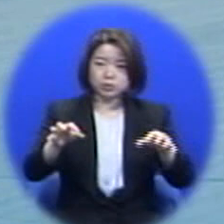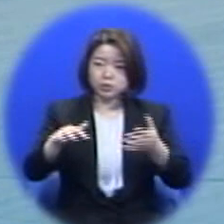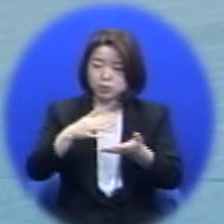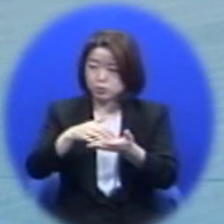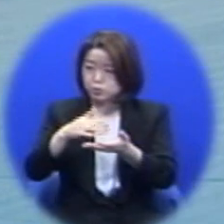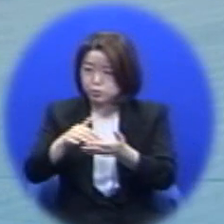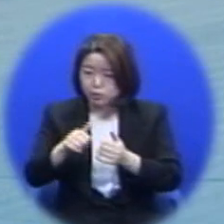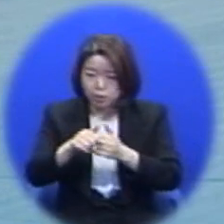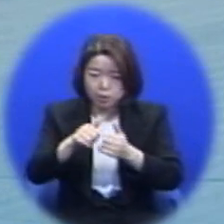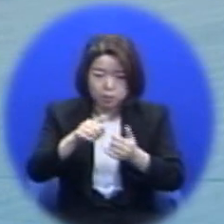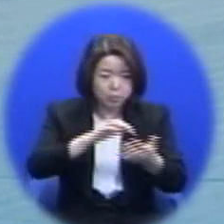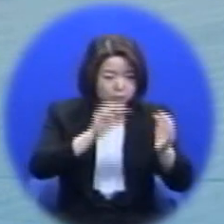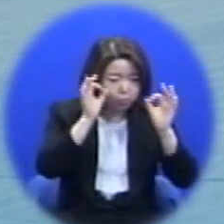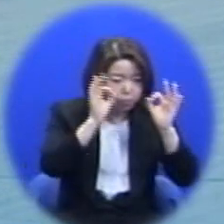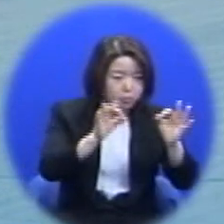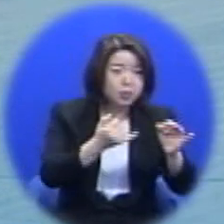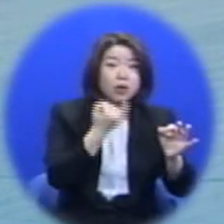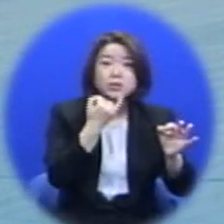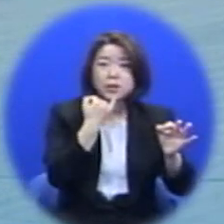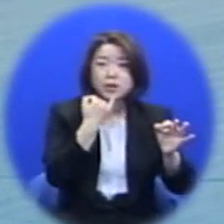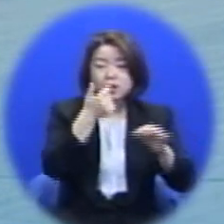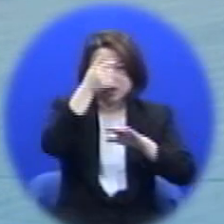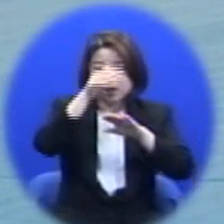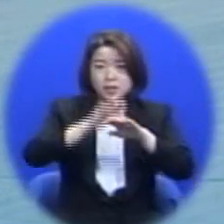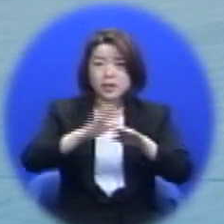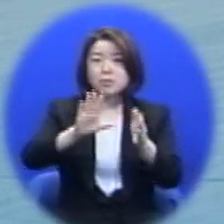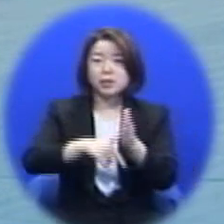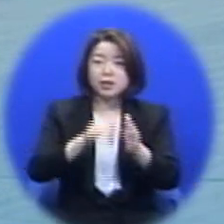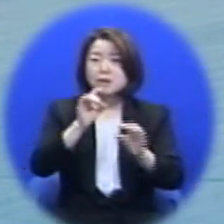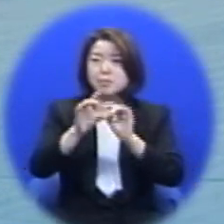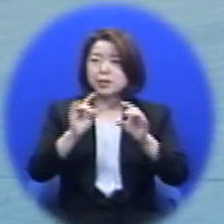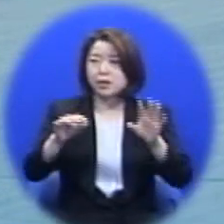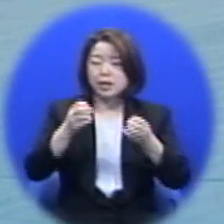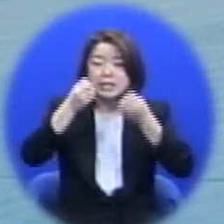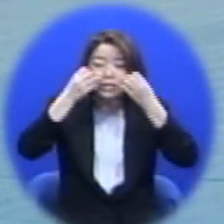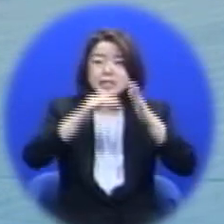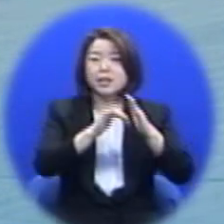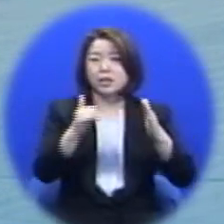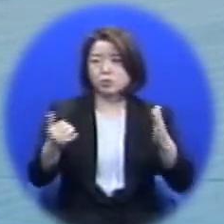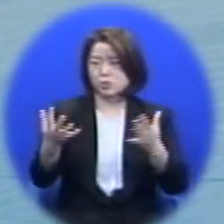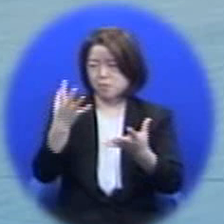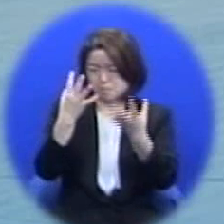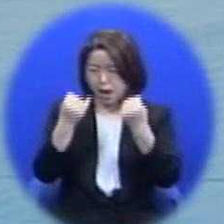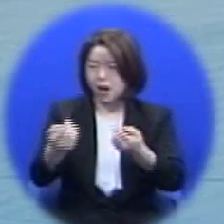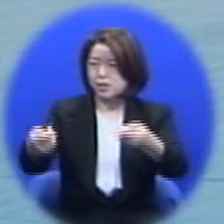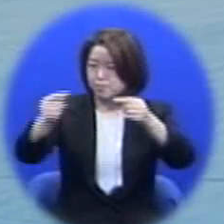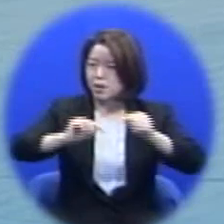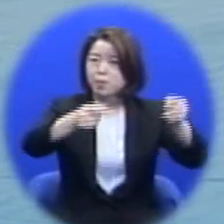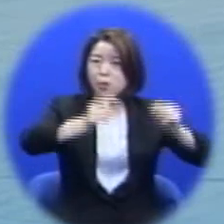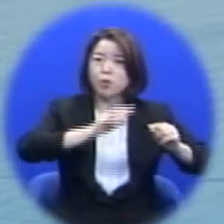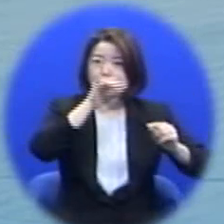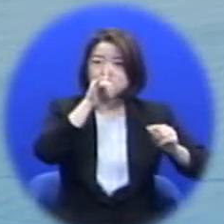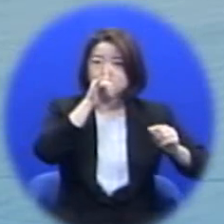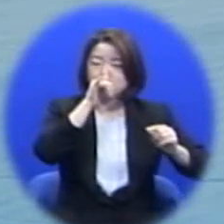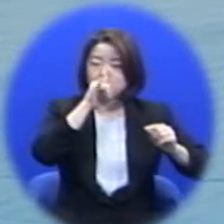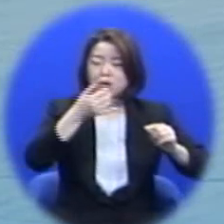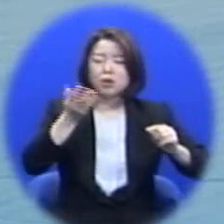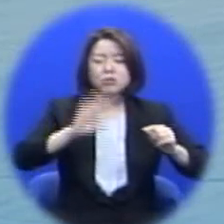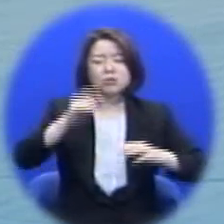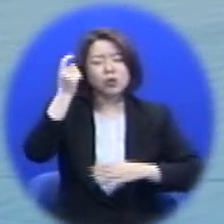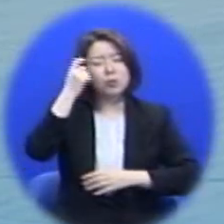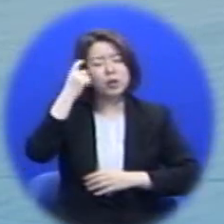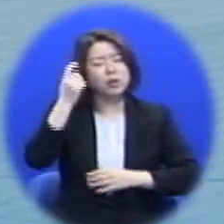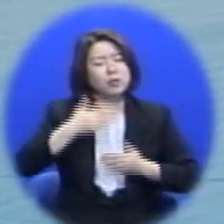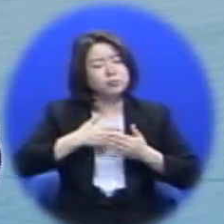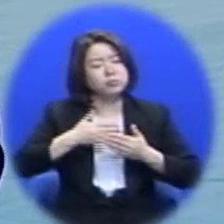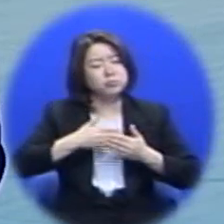좋아요. 예배 때마다 새가족들이 많이 옵니다. 그런데 왜 이렇게 불안하죠?